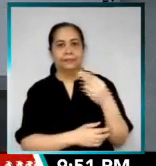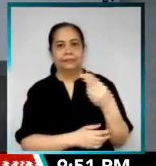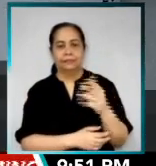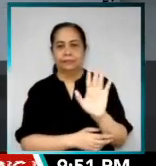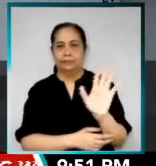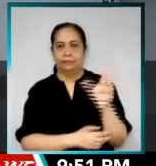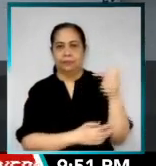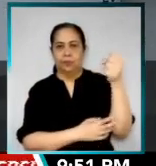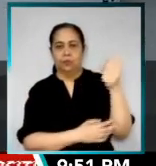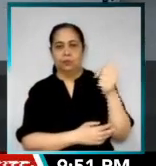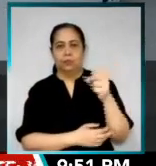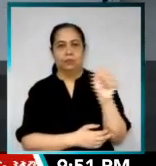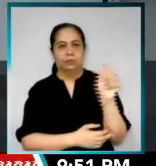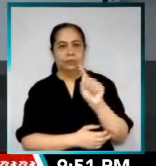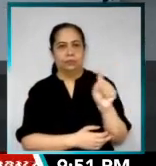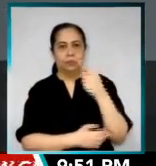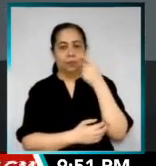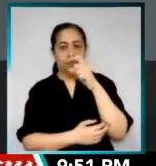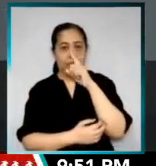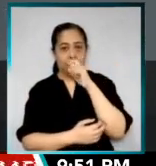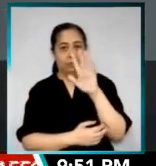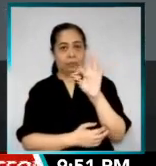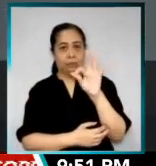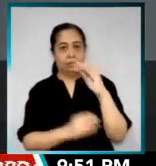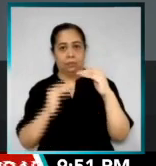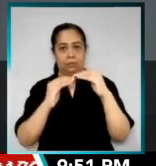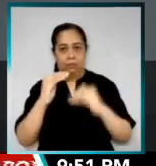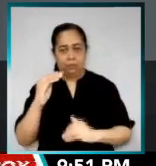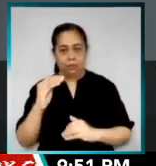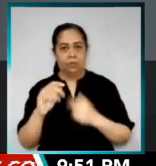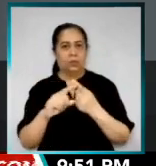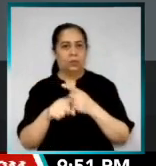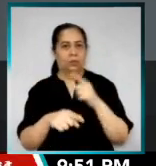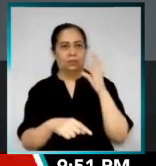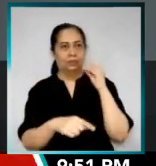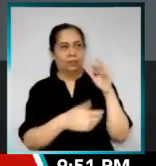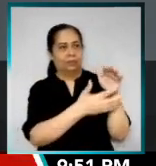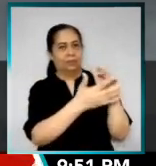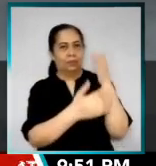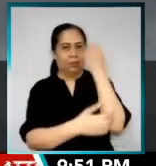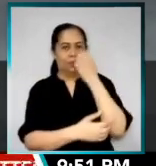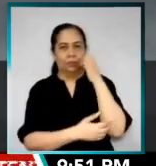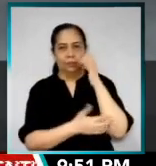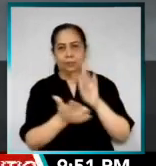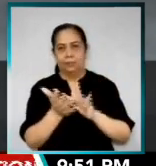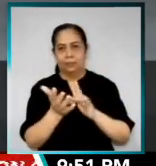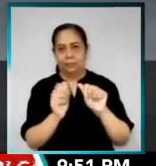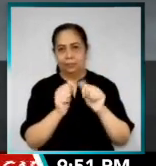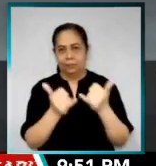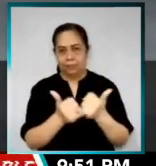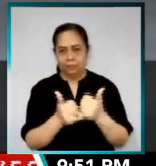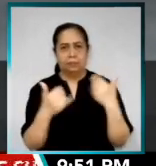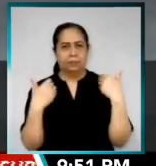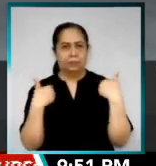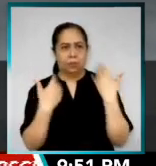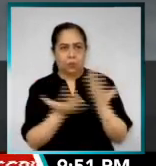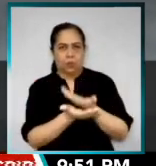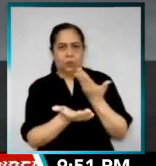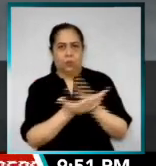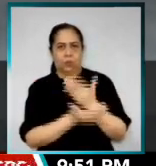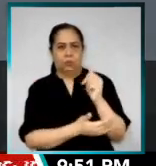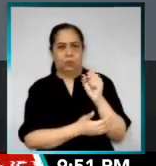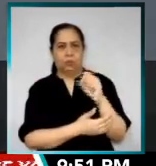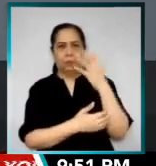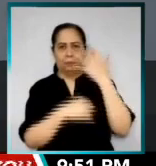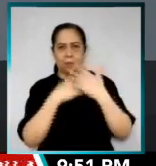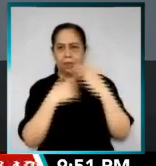ng AstraZeneca sa mga edad 59 pababa. Base kasi sa pag-aaral ng European Medicines Agency, may mga pambihirang kaso ng blood clot o pamumuunang